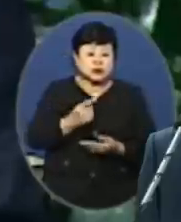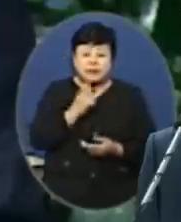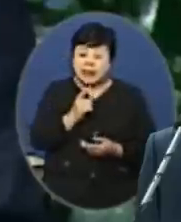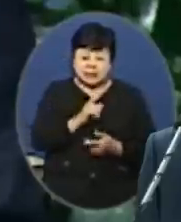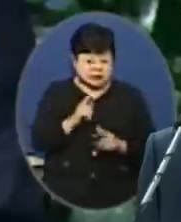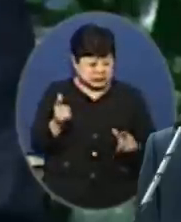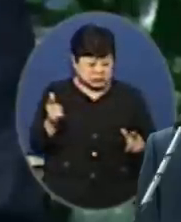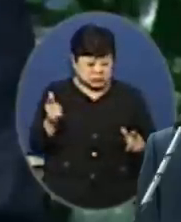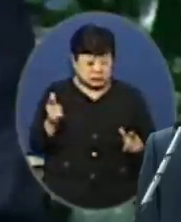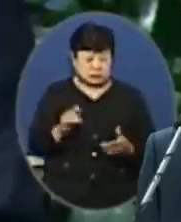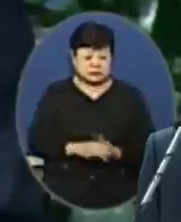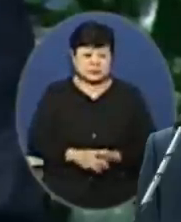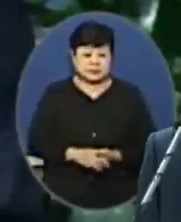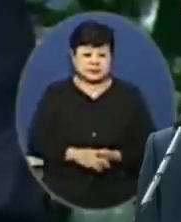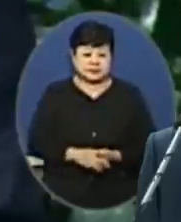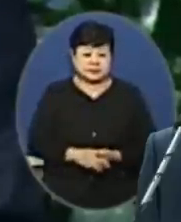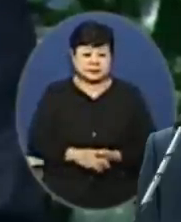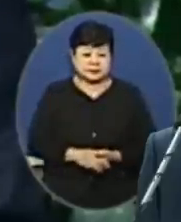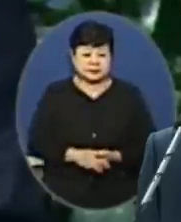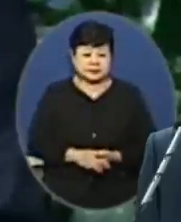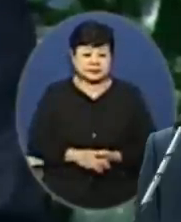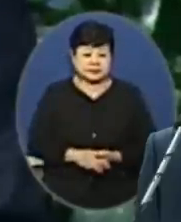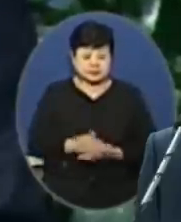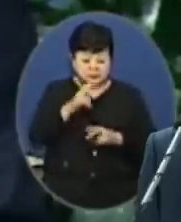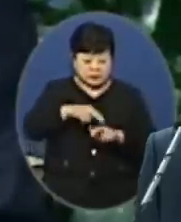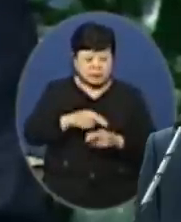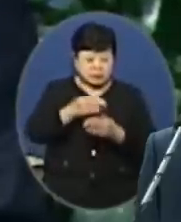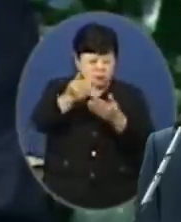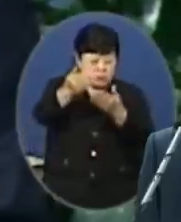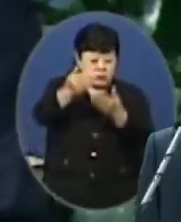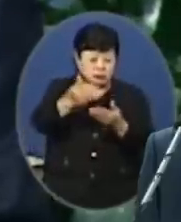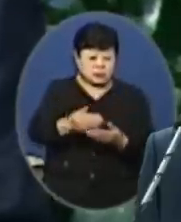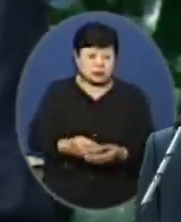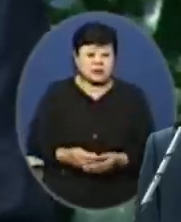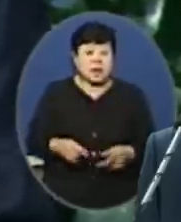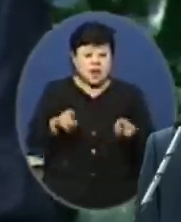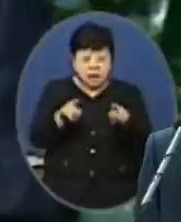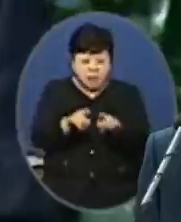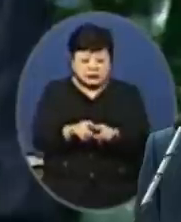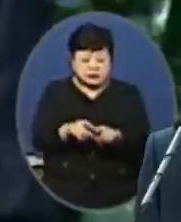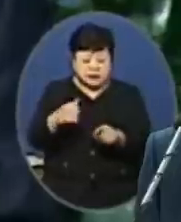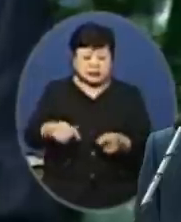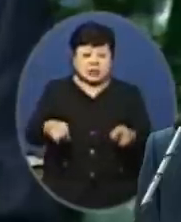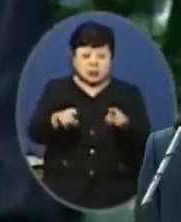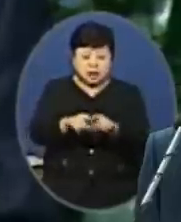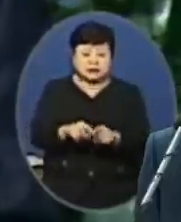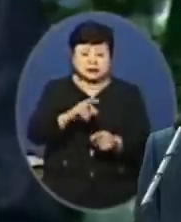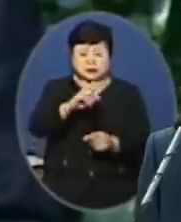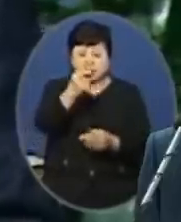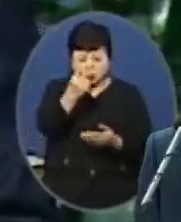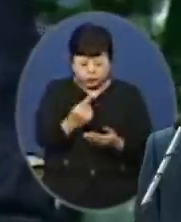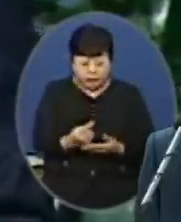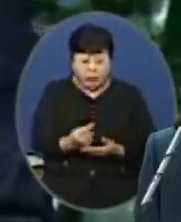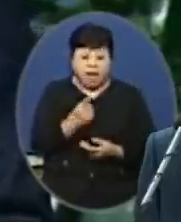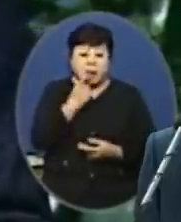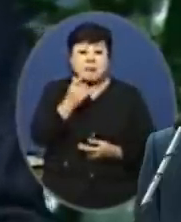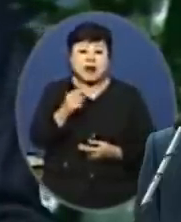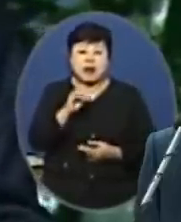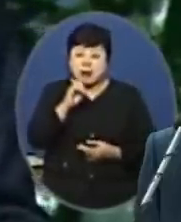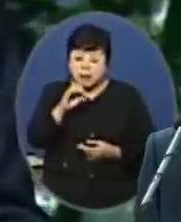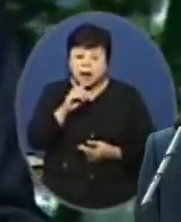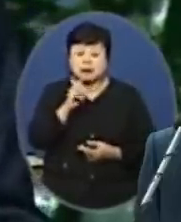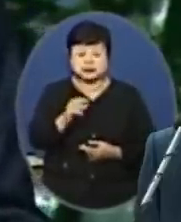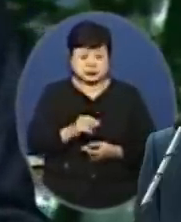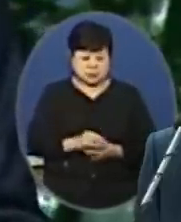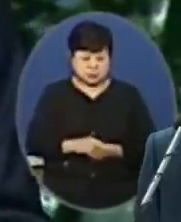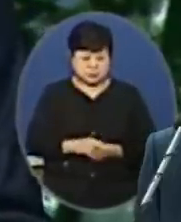했으면 애를 제사 지낼 때 잡아서 제사 지낼 수 있지요. 그런데 내가 함께 예배 드리고 함께 내려오겠다고 성경에